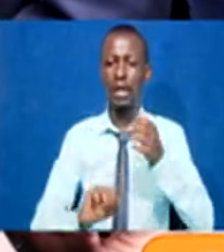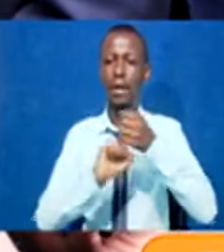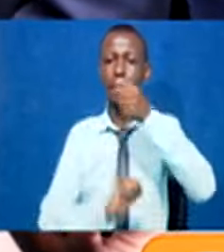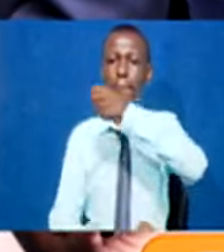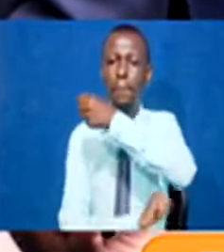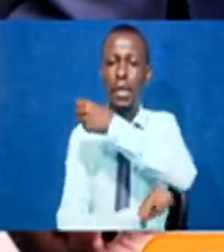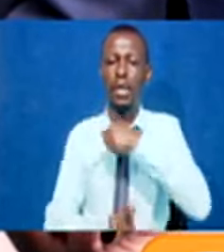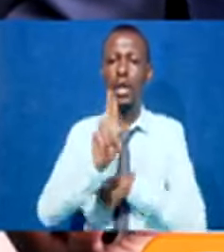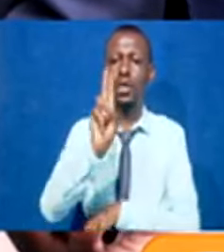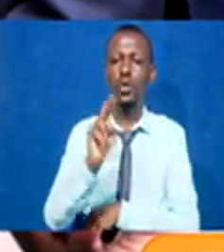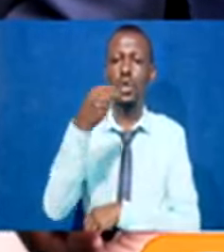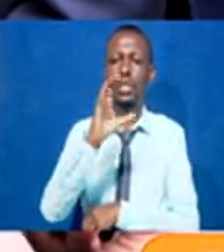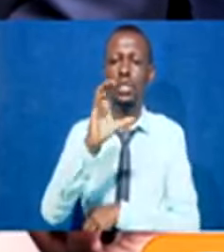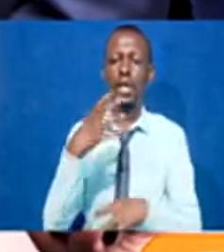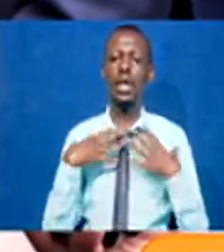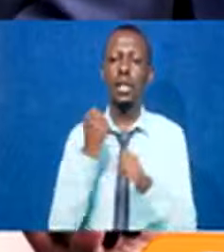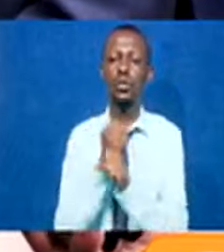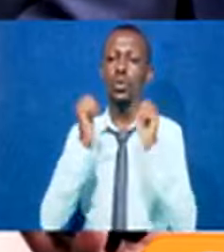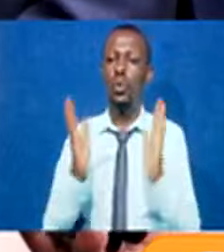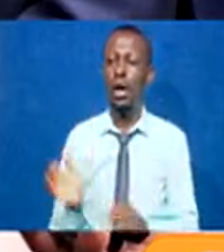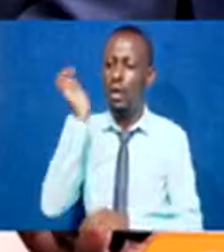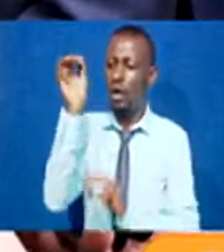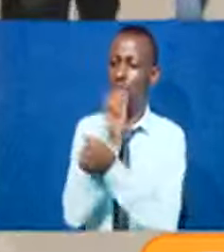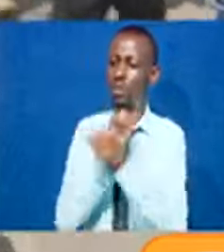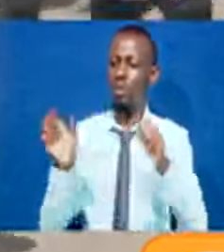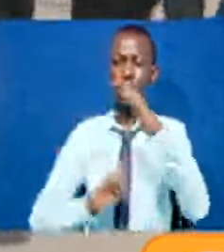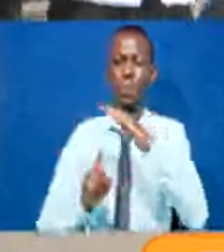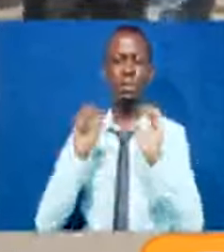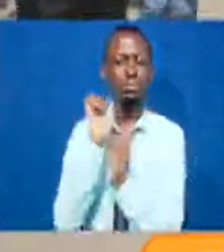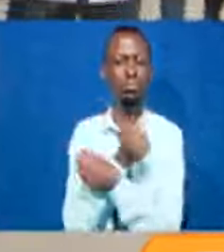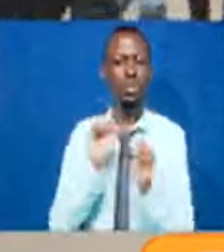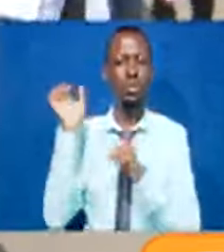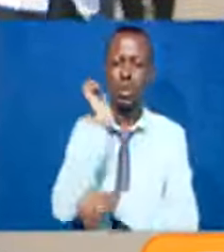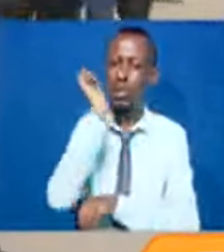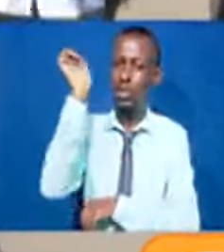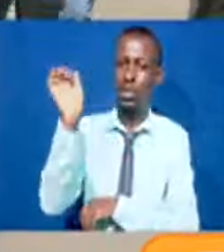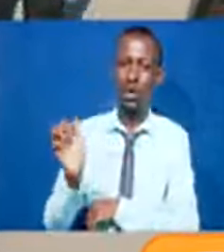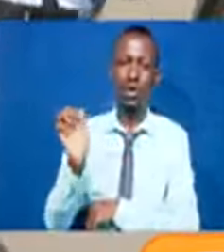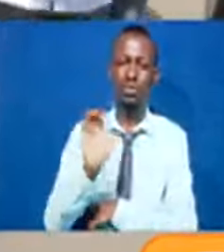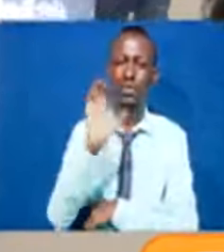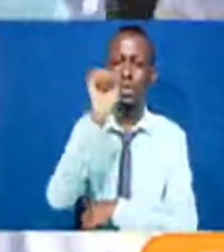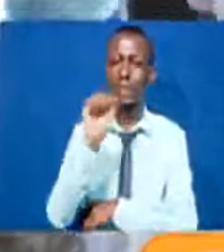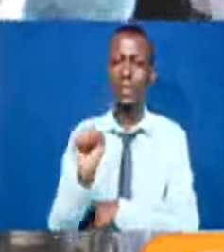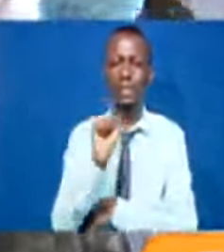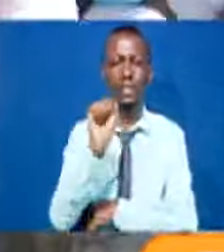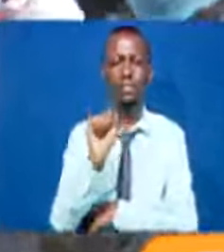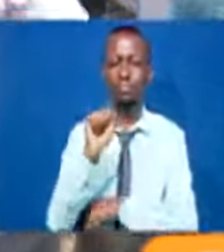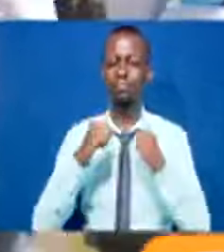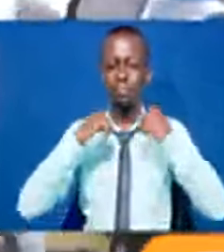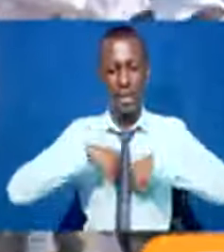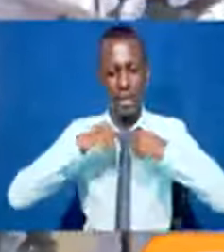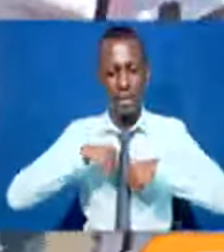workers. So there's no way I can ignore them. There's no way the ministry can ignore them. Nakhumicha aliyekubali kucheleweshwa kwa shughuli ya